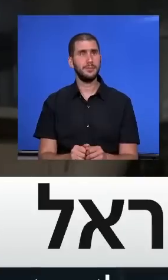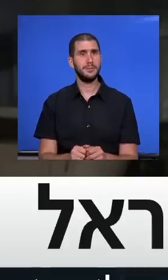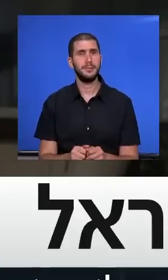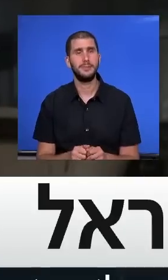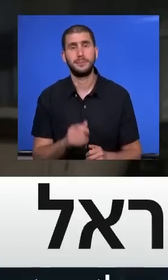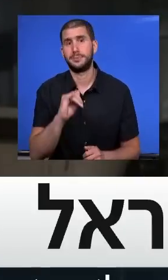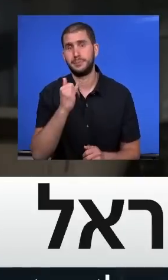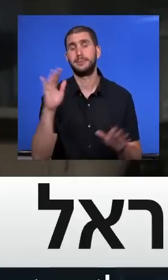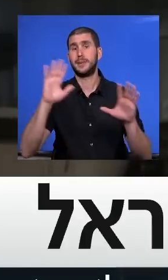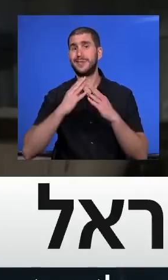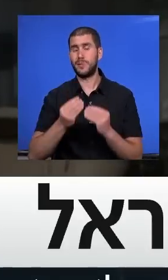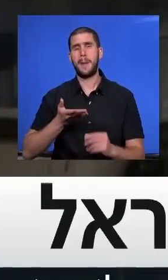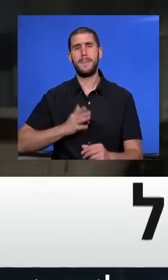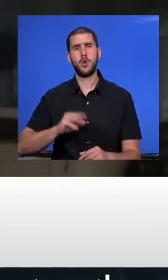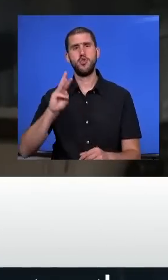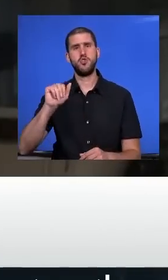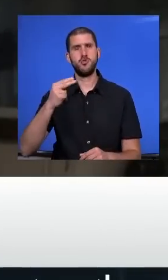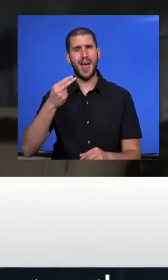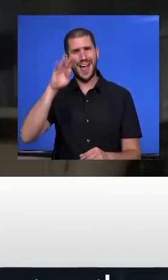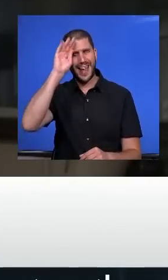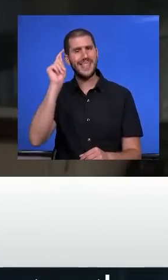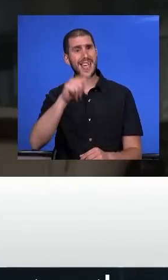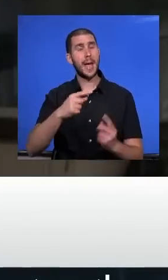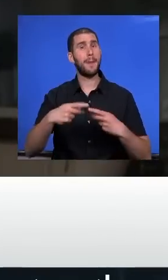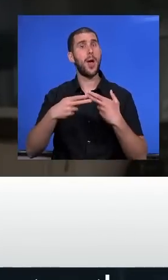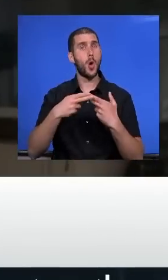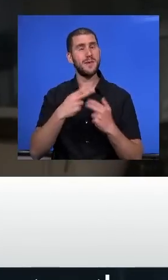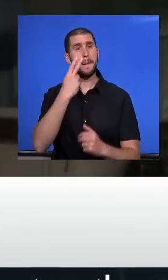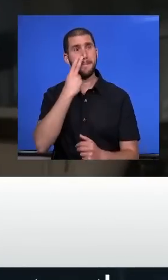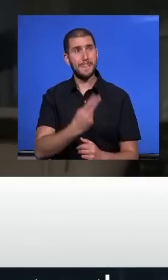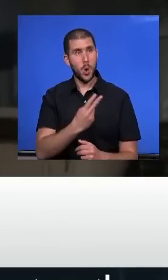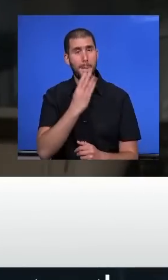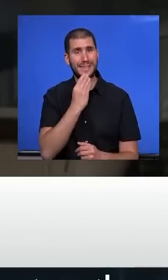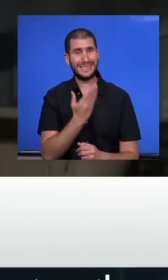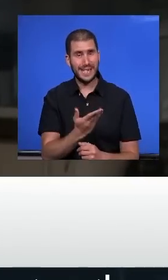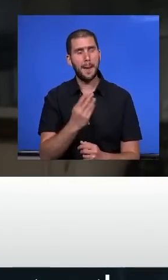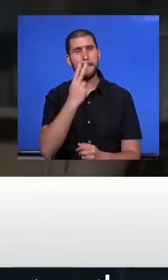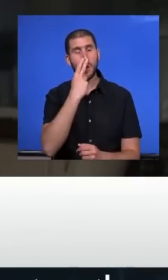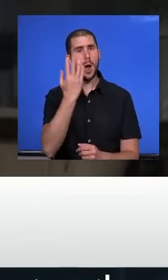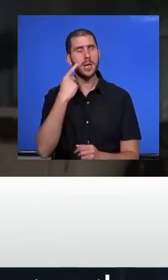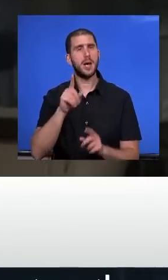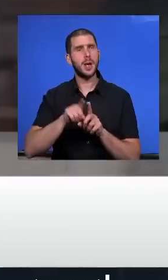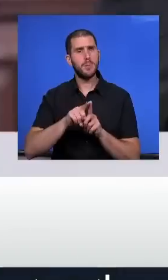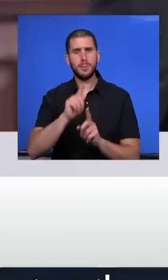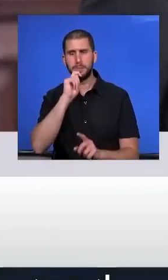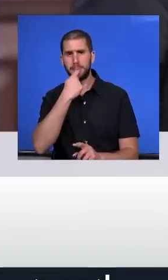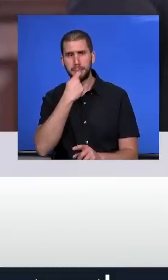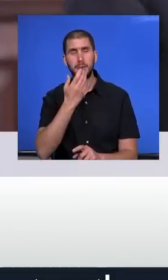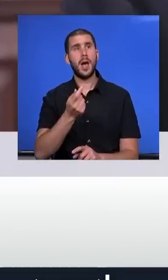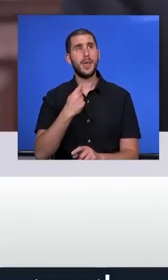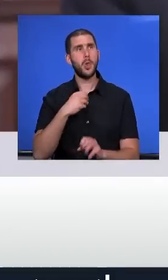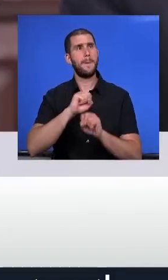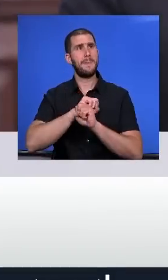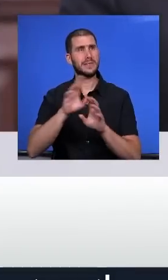כן, מיכל, ערב טוב. בנו של השאה האיראני יגיע בימים הקרובים לביקור בישראל, ביקור שהיה מתחת לרדאר, ואנחנו מפרסמים